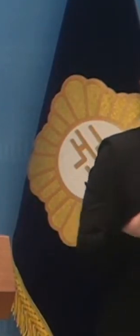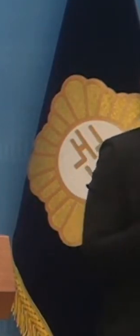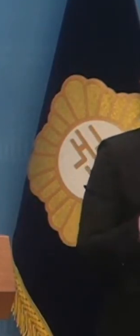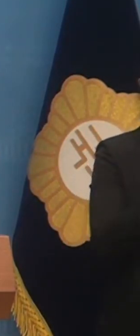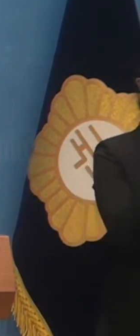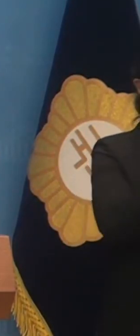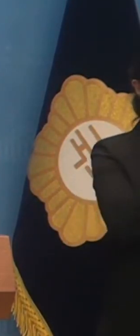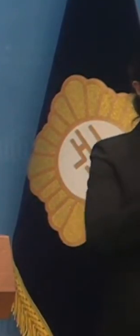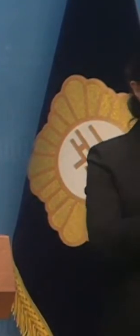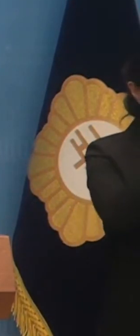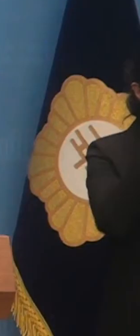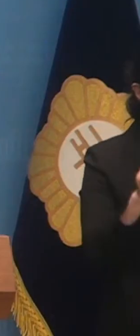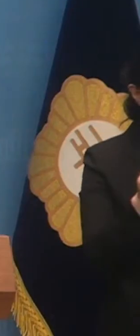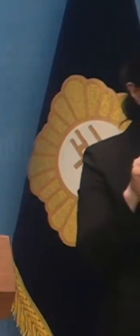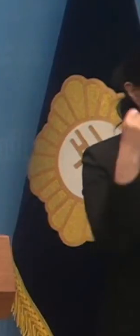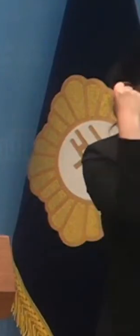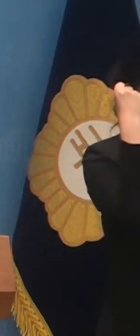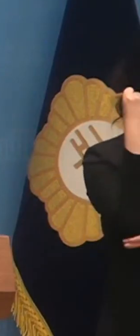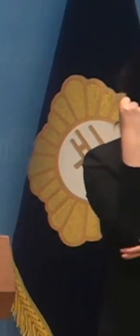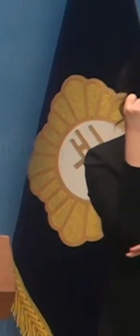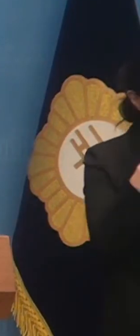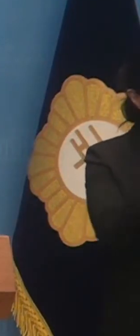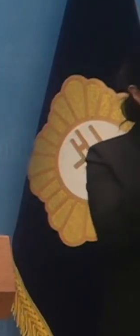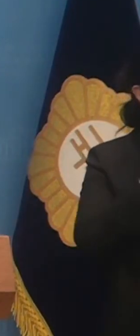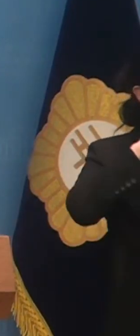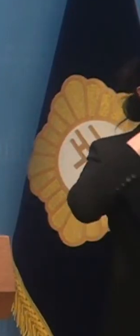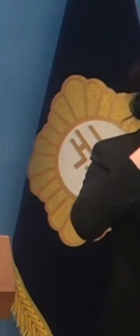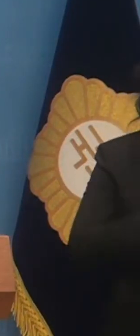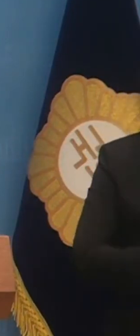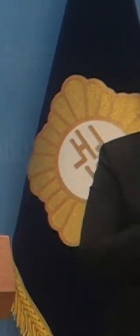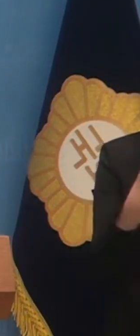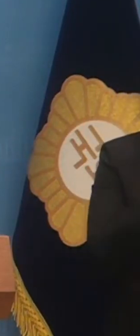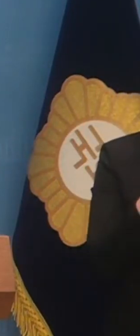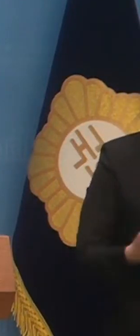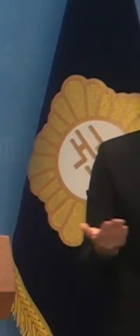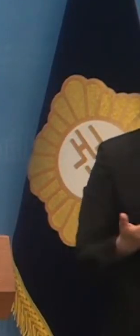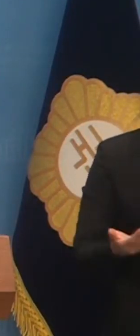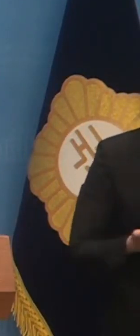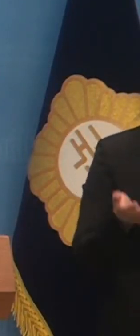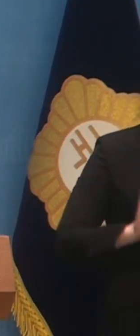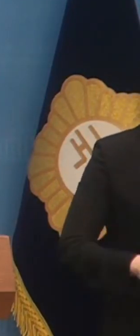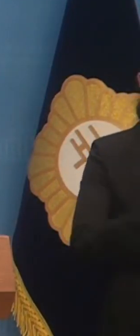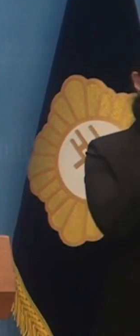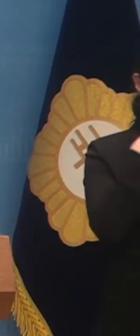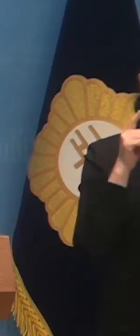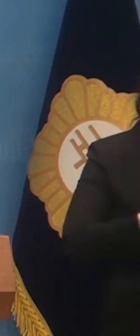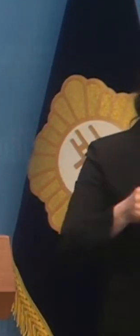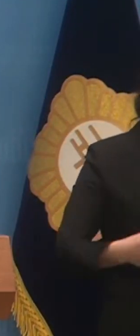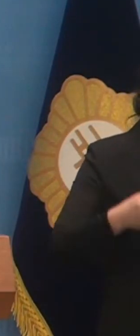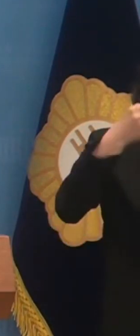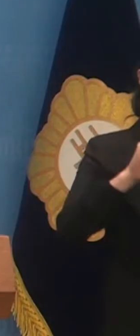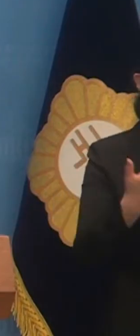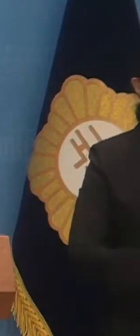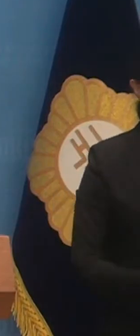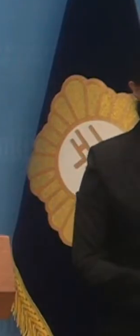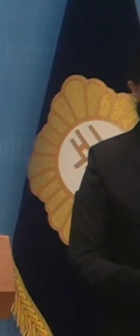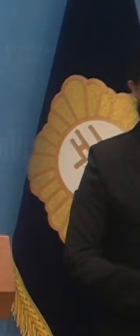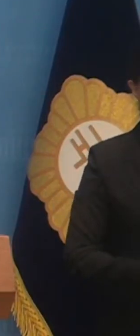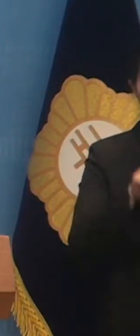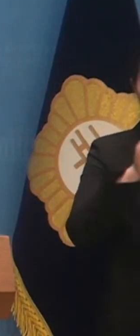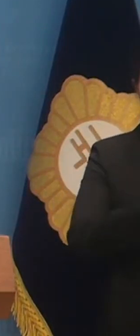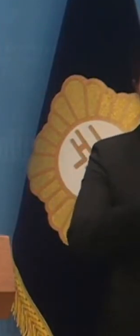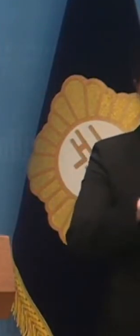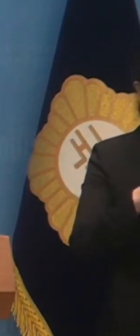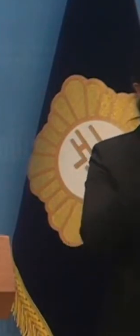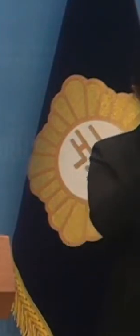1인 가구조차 기본적인 생계를 유지하기 어렵고 일을 해도 빚을 져야 사는 현실입니다. 이대로 방치할